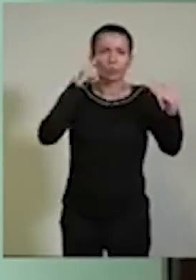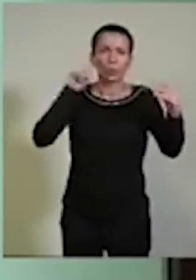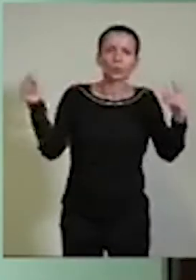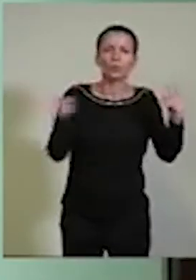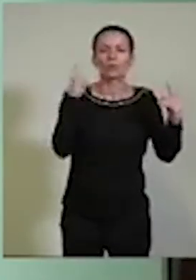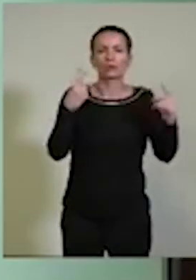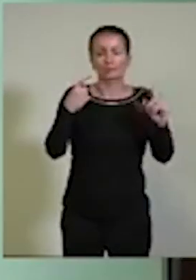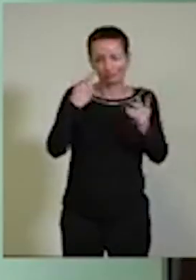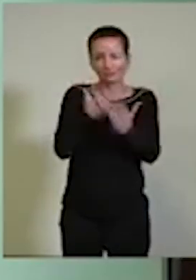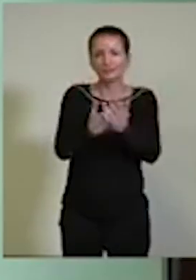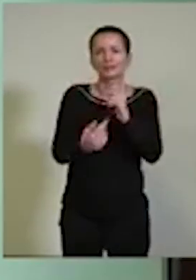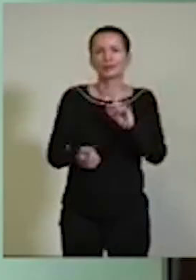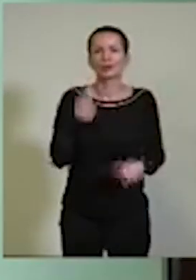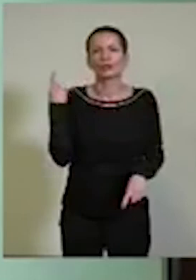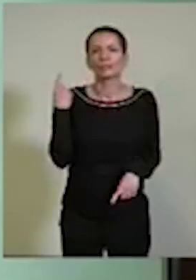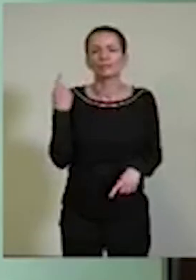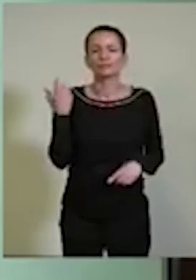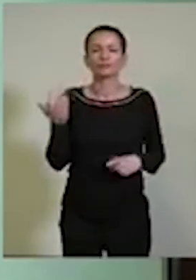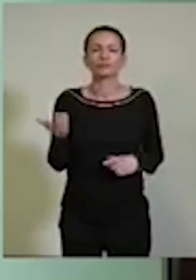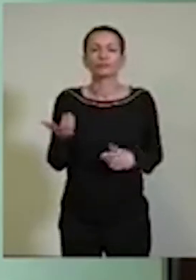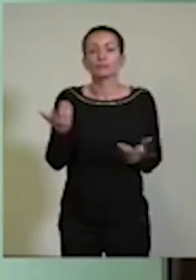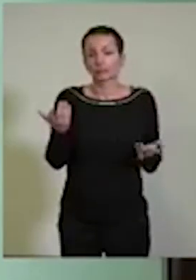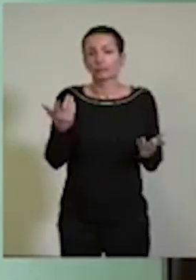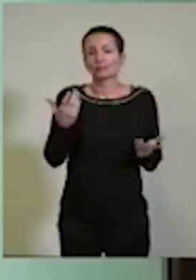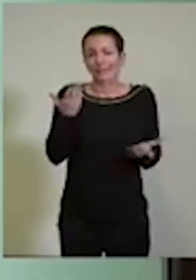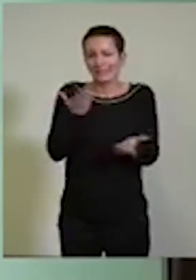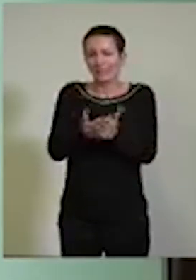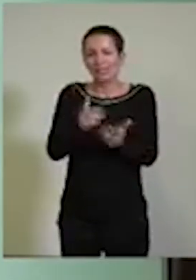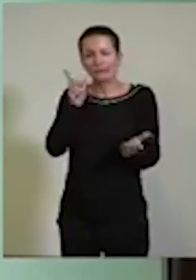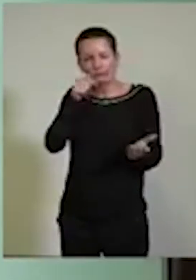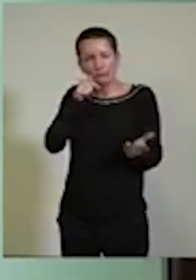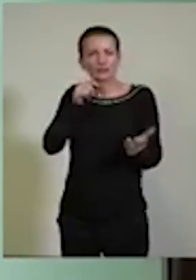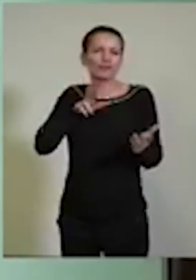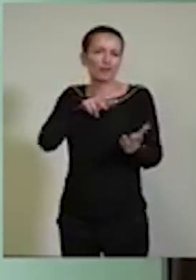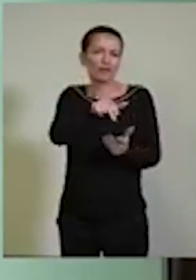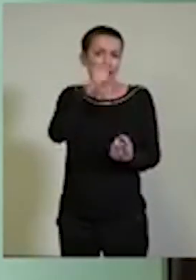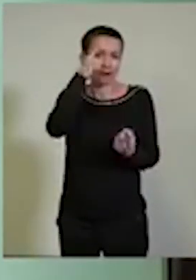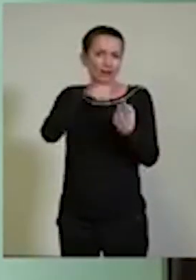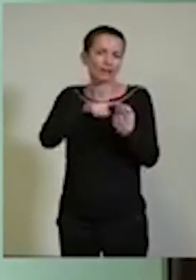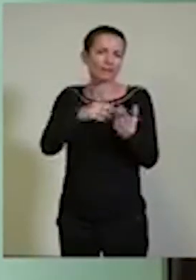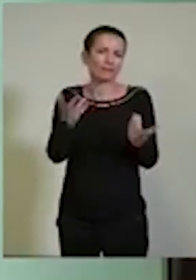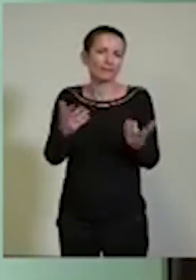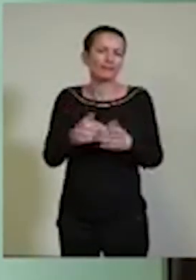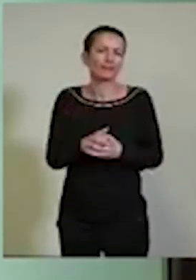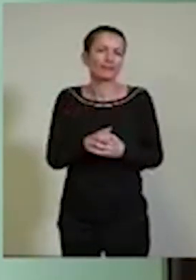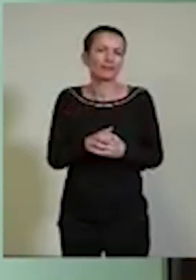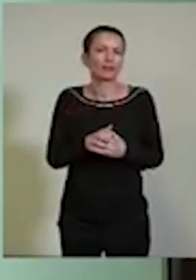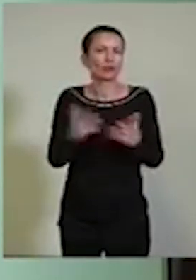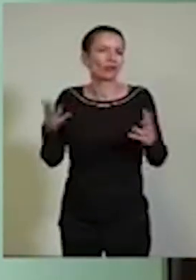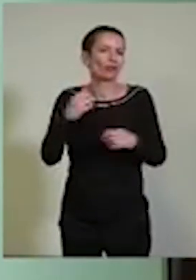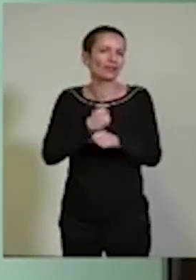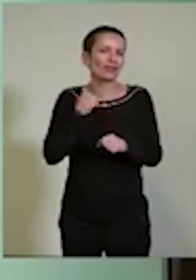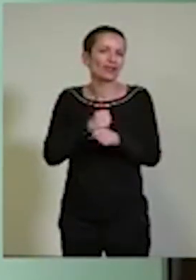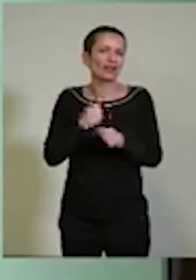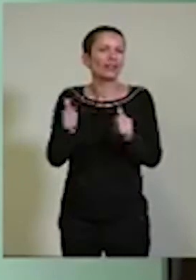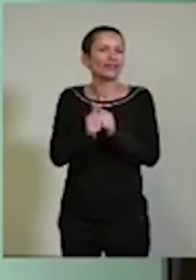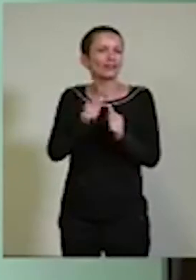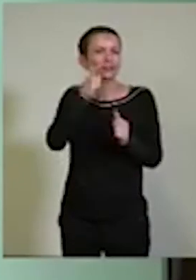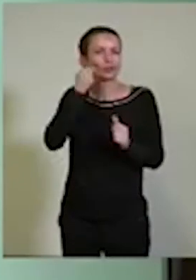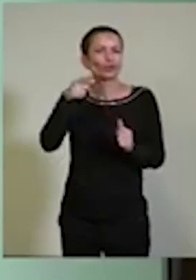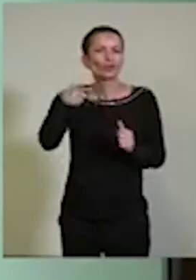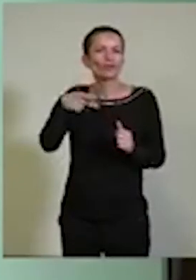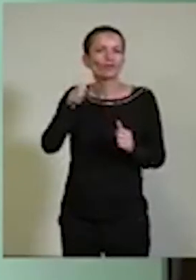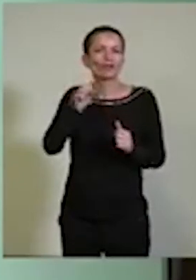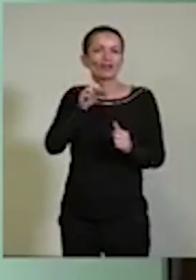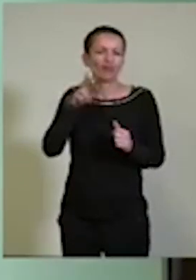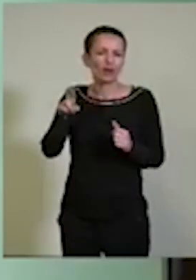c'est très important. Et donc, on va mettre l'accent aussi dans ce domaine-là. Et on a un gros travail avec Stéphane Pfeiffer à la Maison de